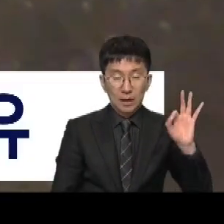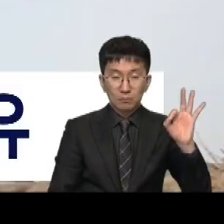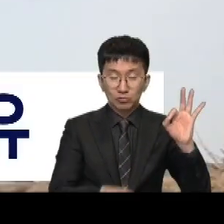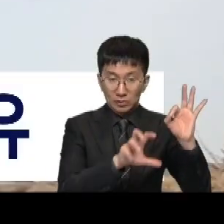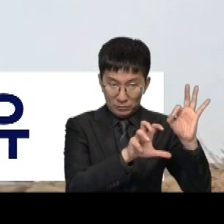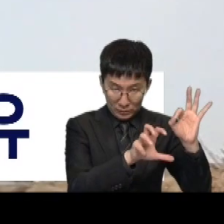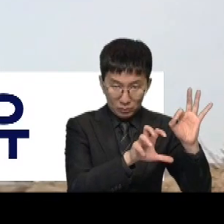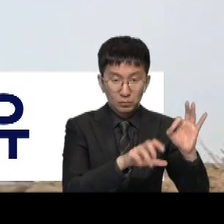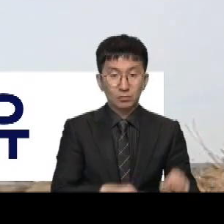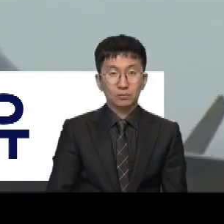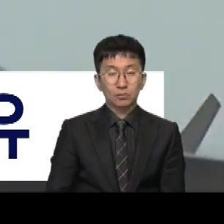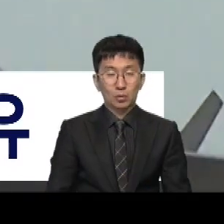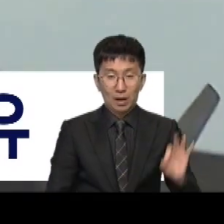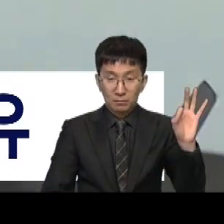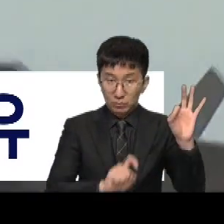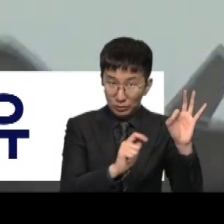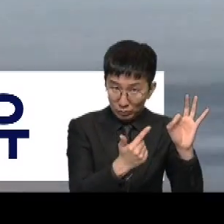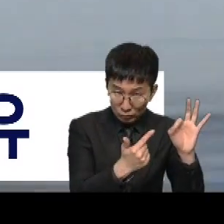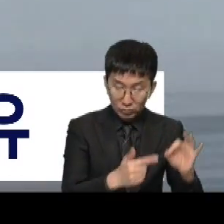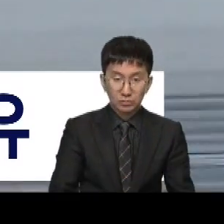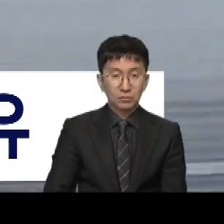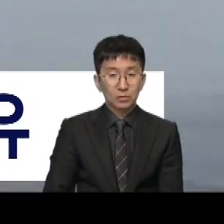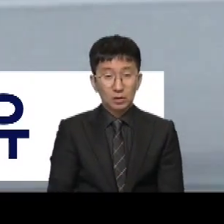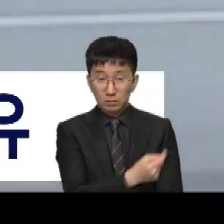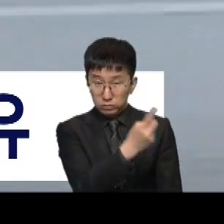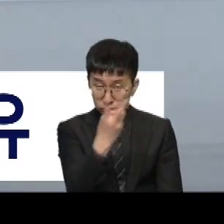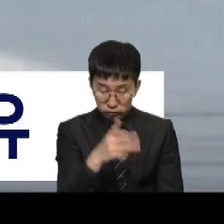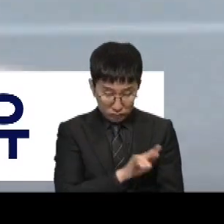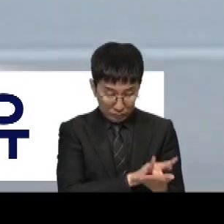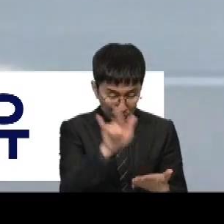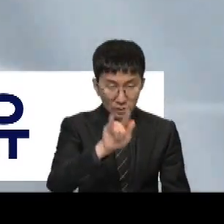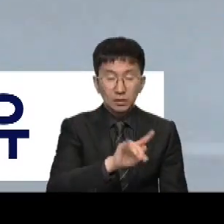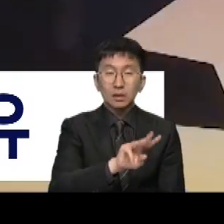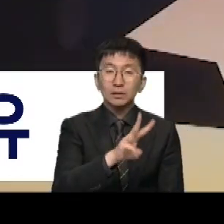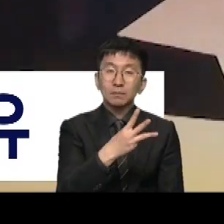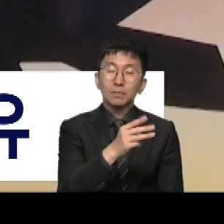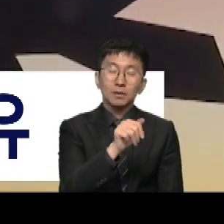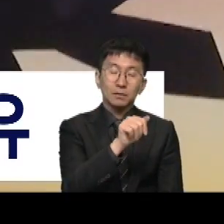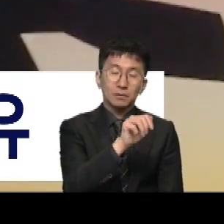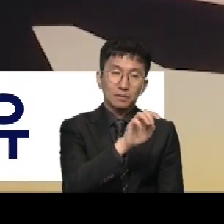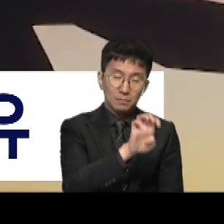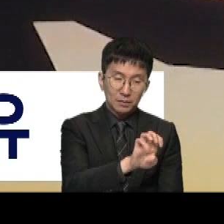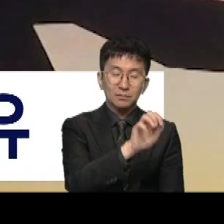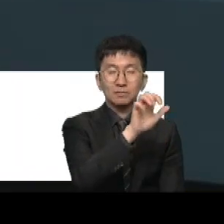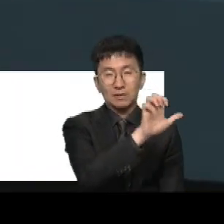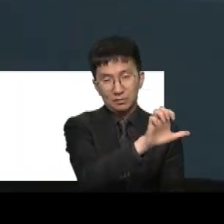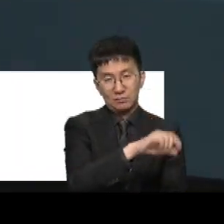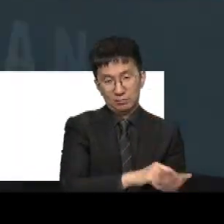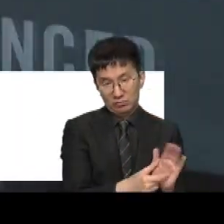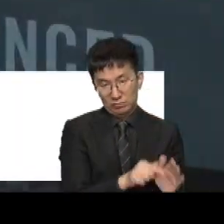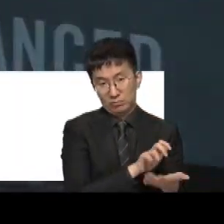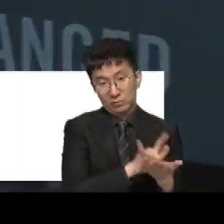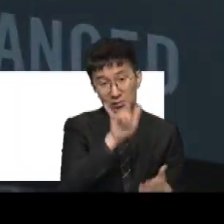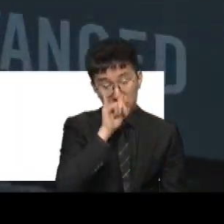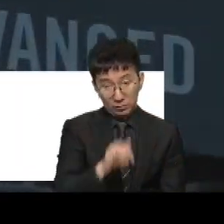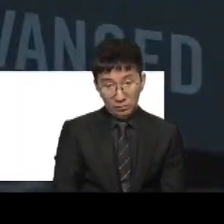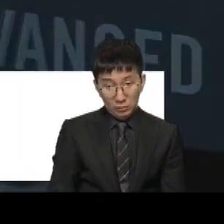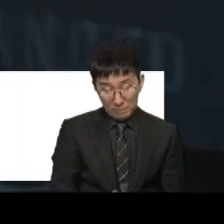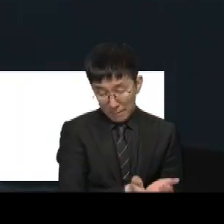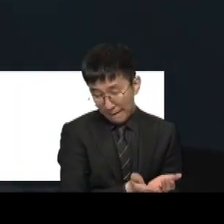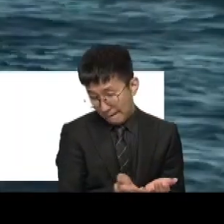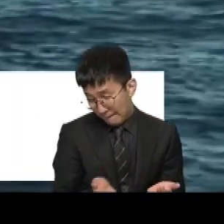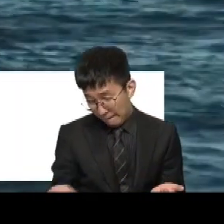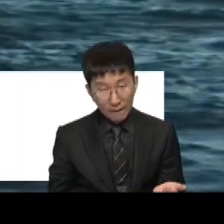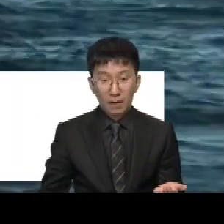아디르, F-16 바락을 포함해 총 345대 항공기를 보유하고 있고 사르 6급을 비롯한 각종